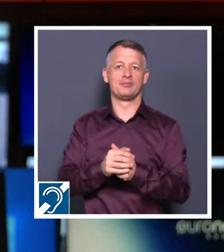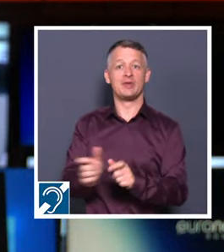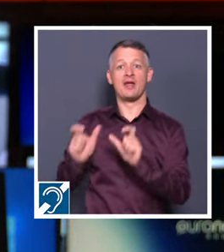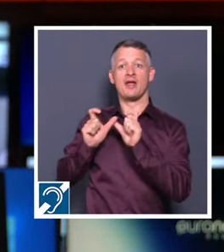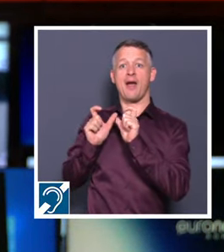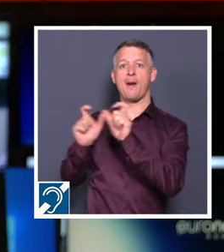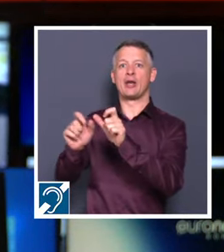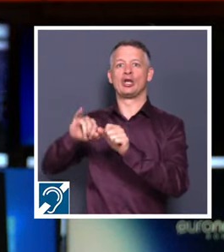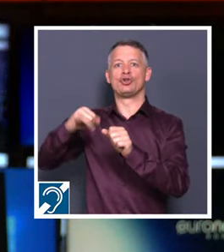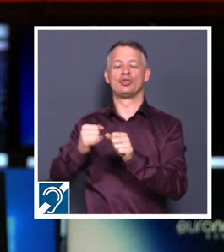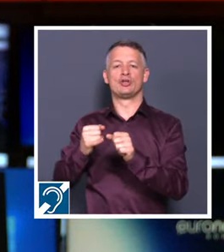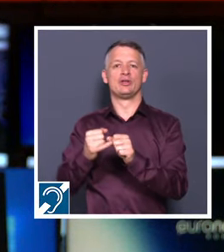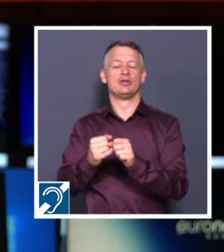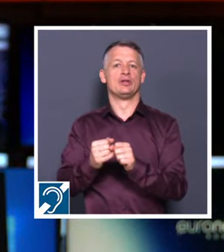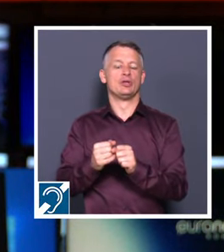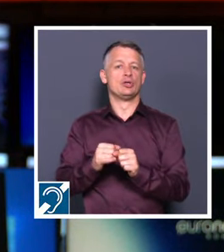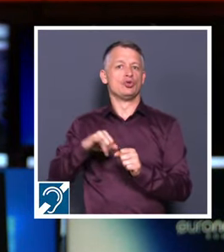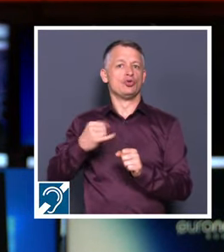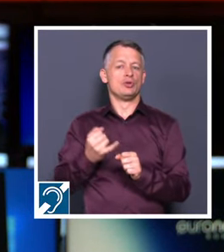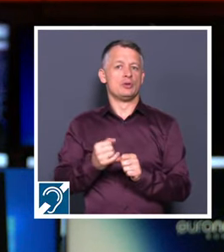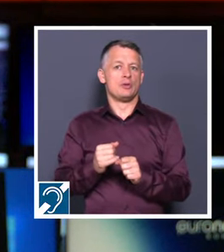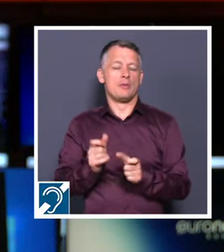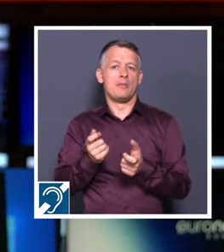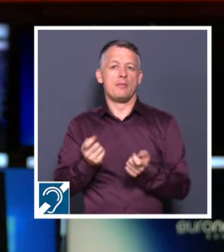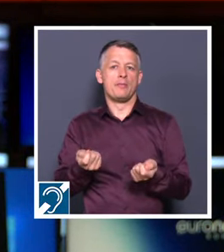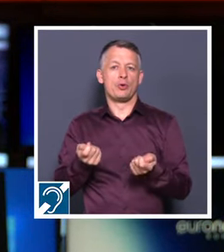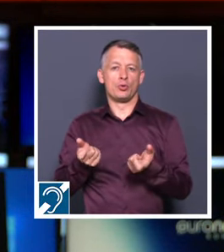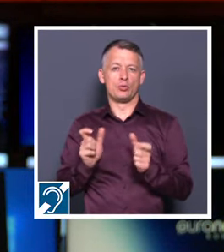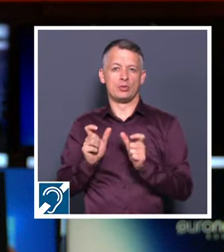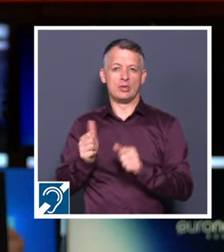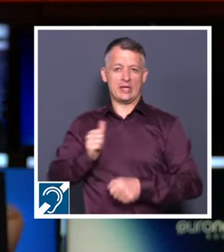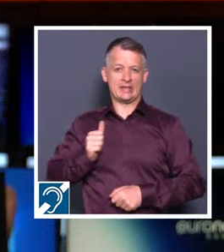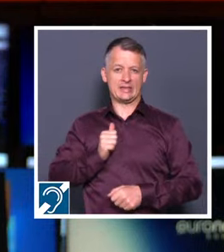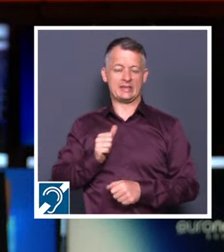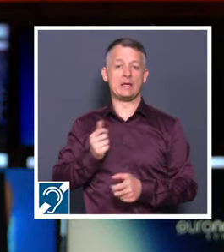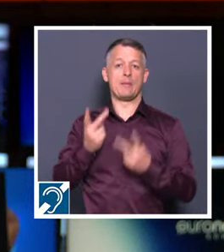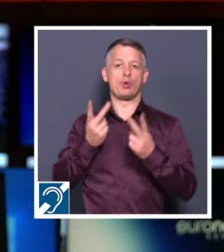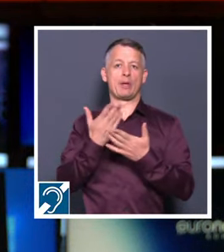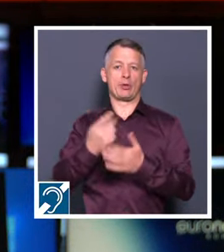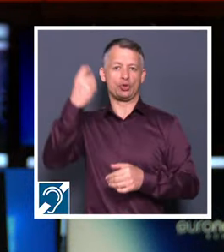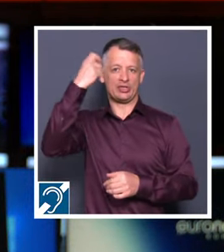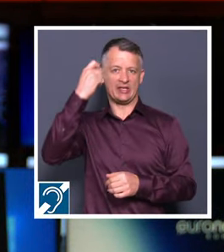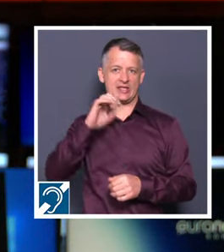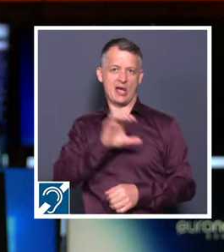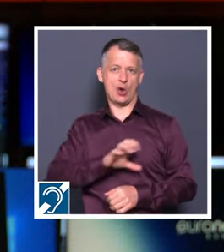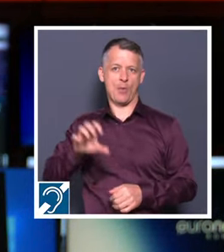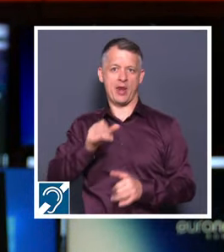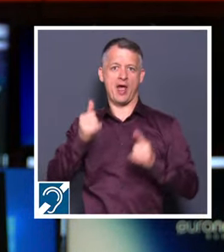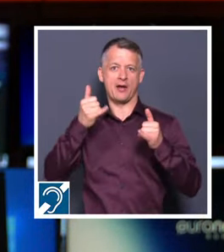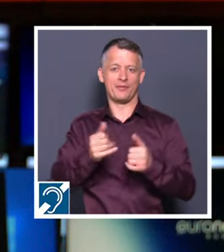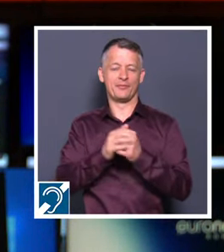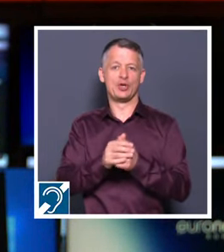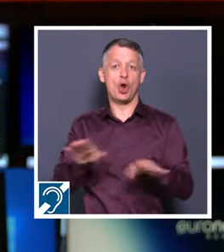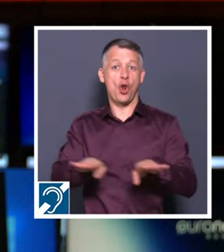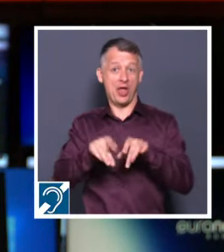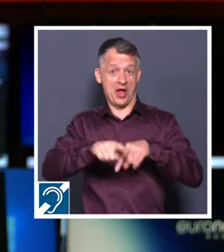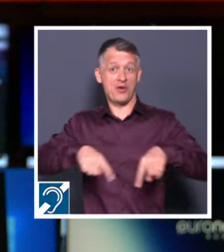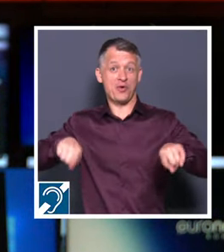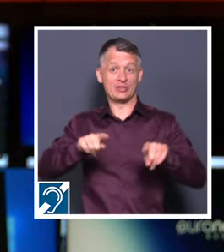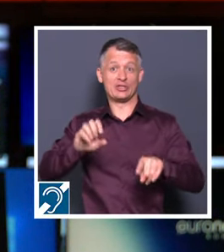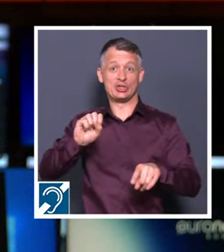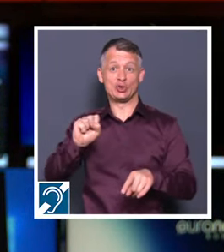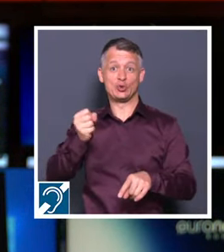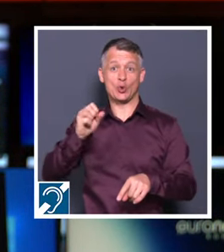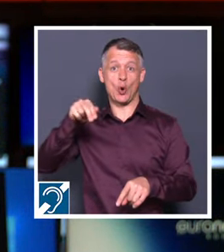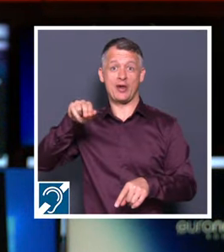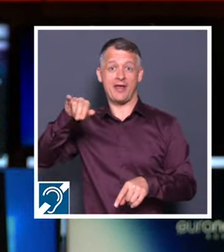și securitatea blocului comunitar sunt din ce în ce mai importante pentru cetățenii europeni. Iar colega mea Sonia Teodoriu a studiat datele și